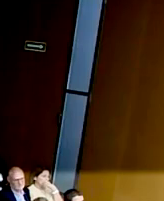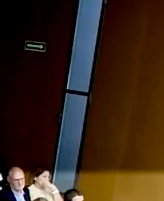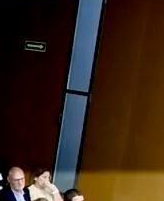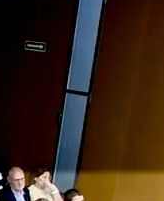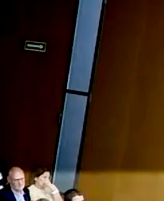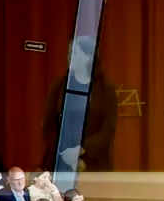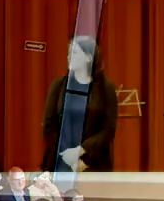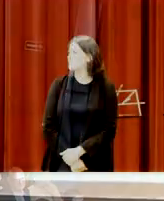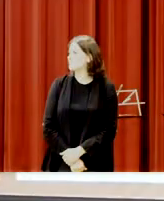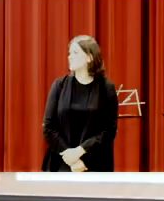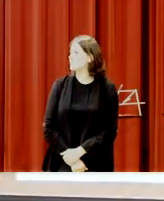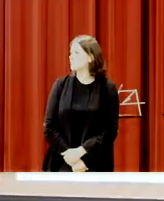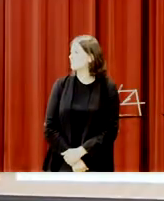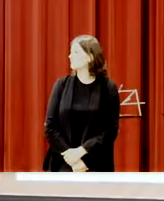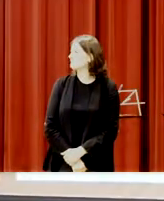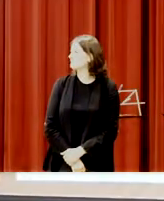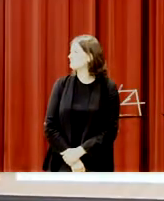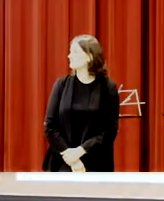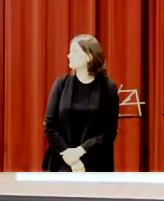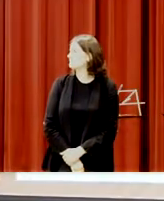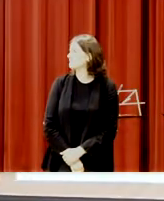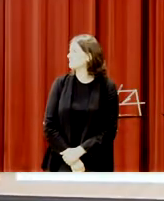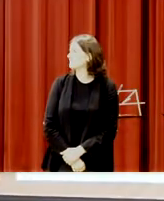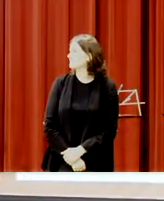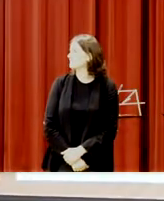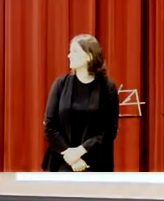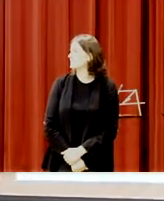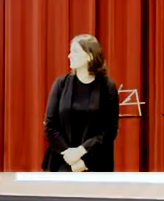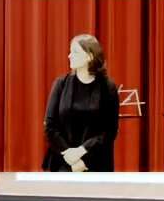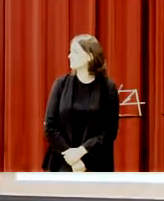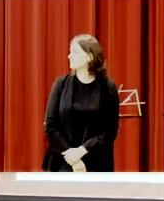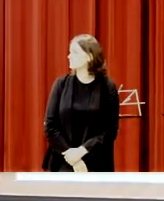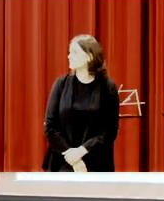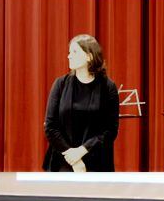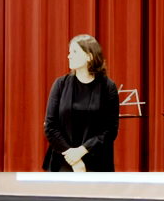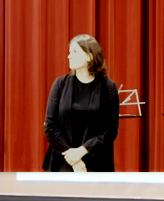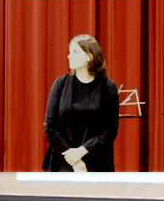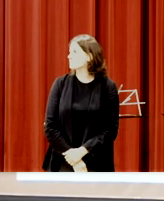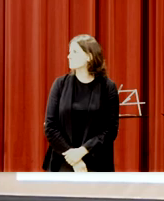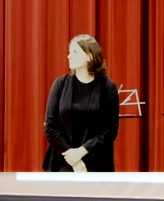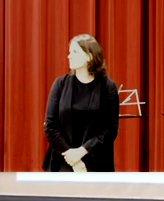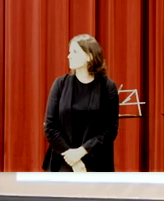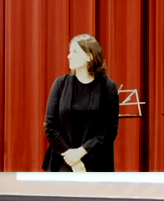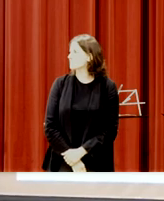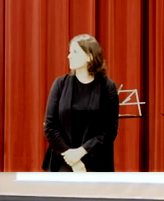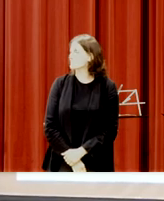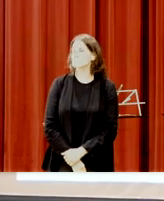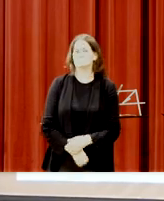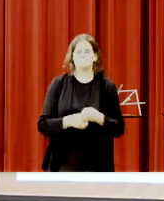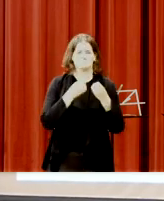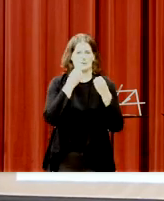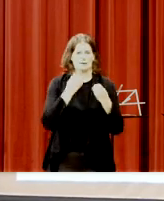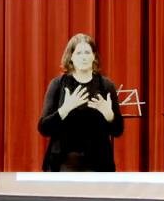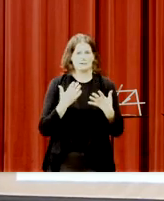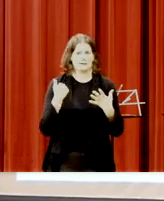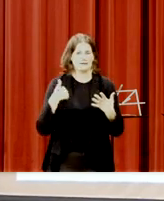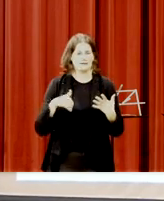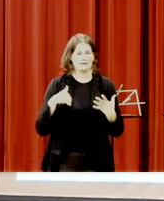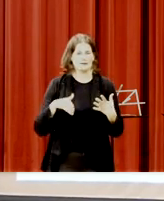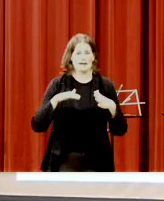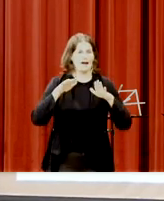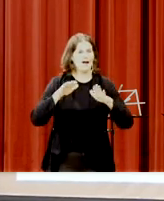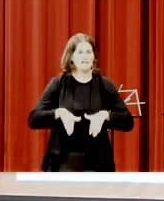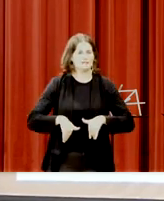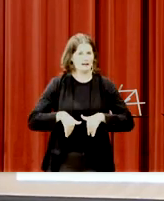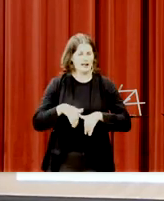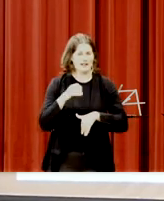Bé, doncs, arribem a la part final de l'acte. Ho deia al començar i ara ho reitero. Gràcies